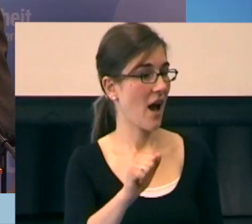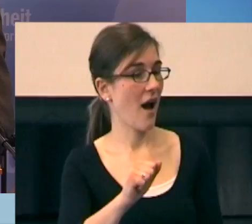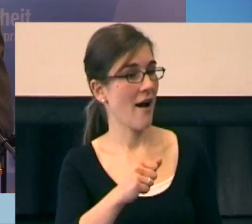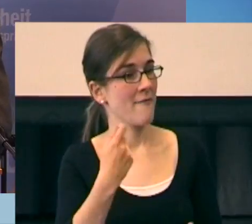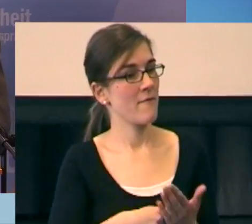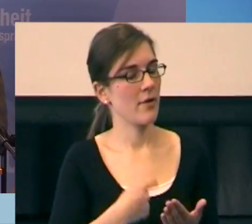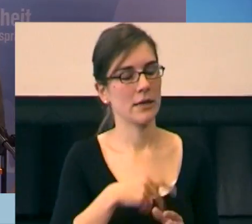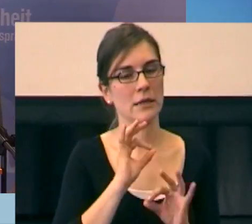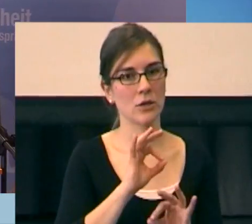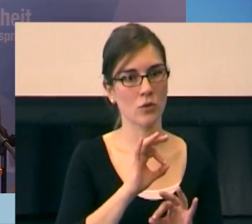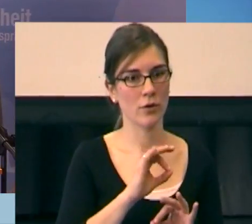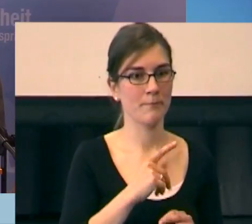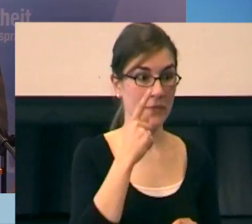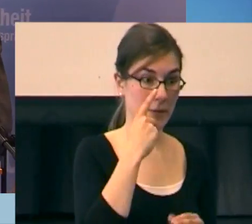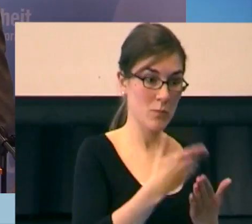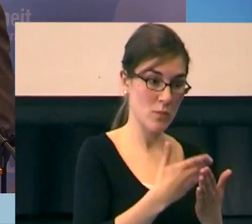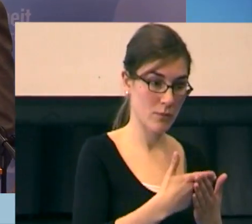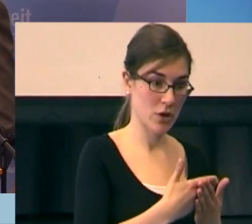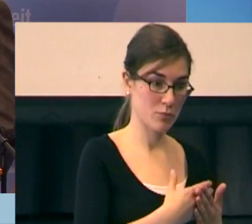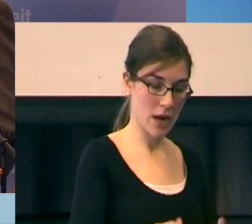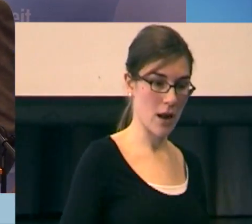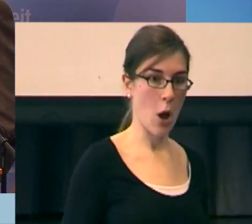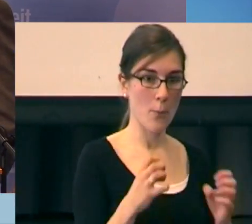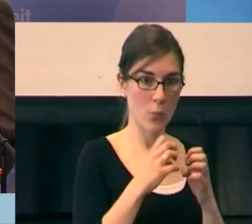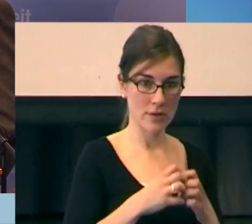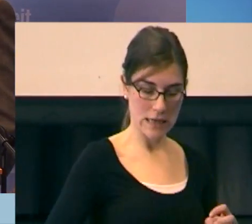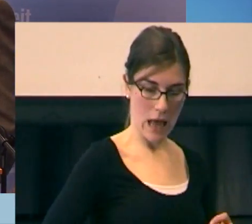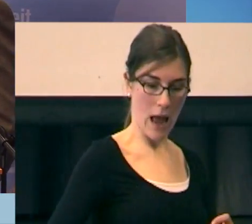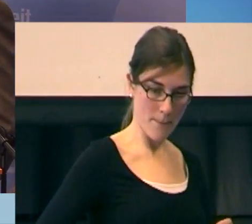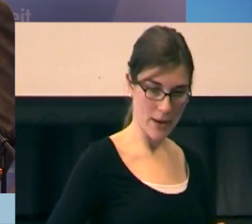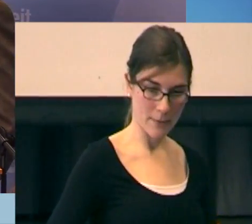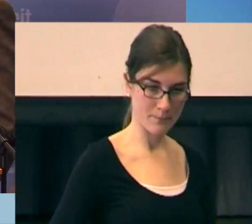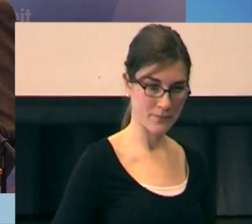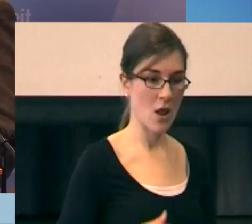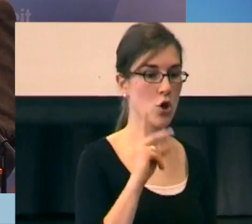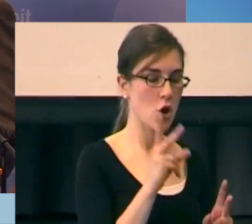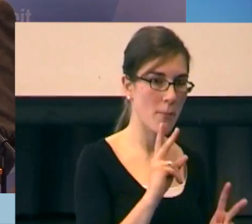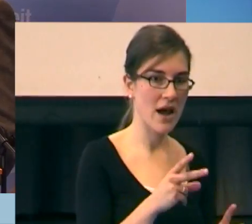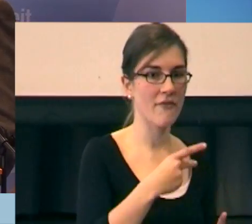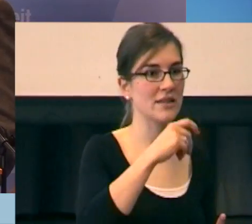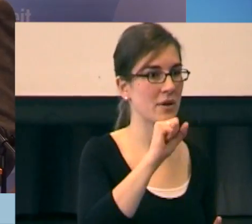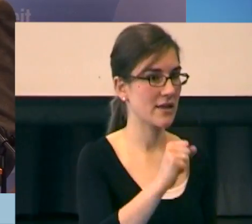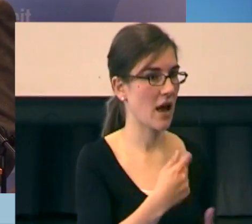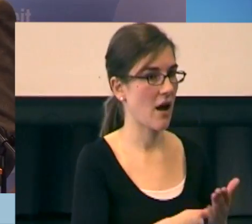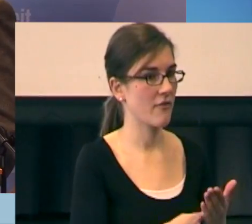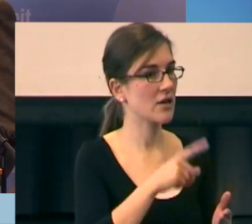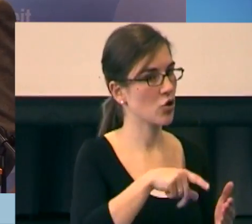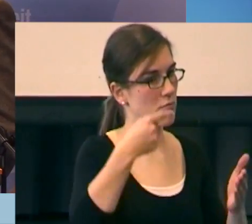nach einer geheilten Therapie, wenn die Prostata entfernt ist, der Krebs entfernt ist, sollte runtergehen und unten bleiben.